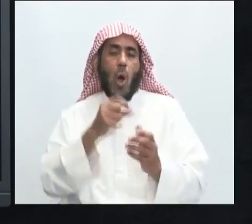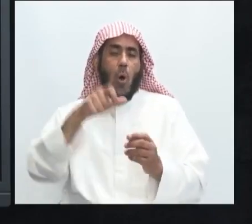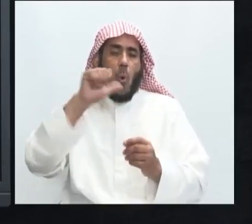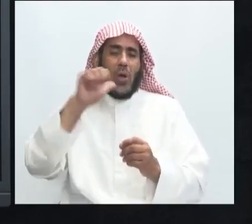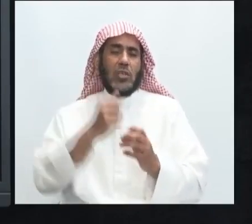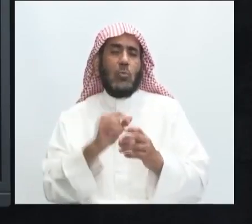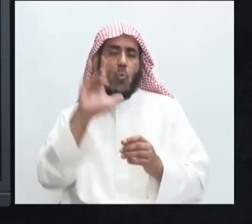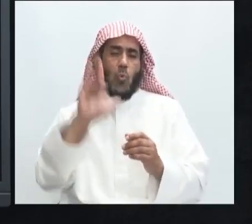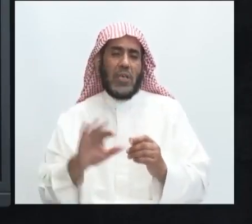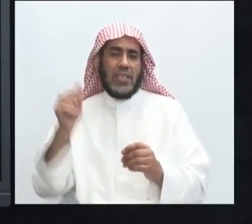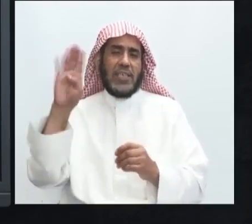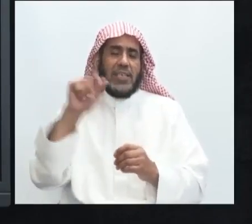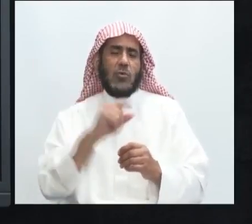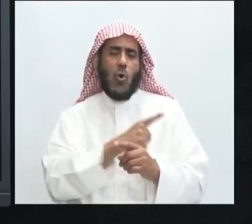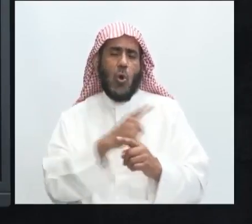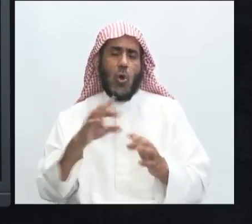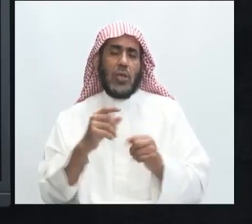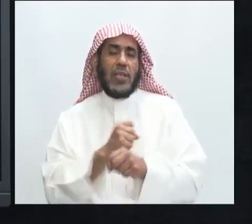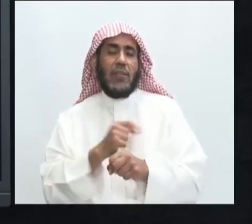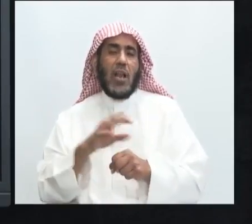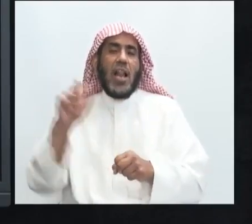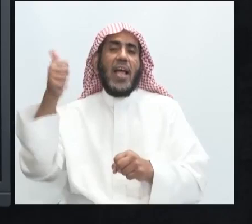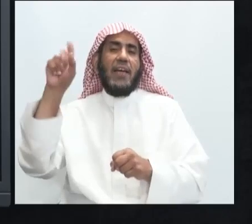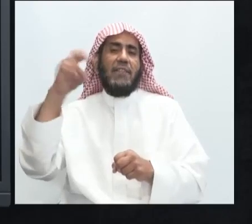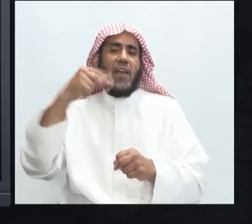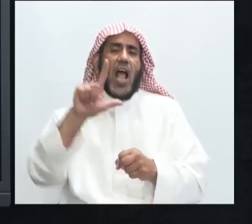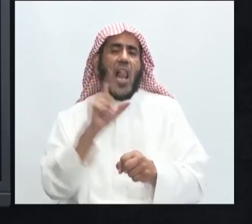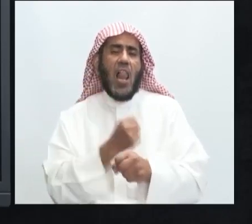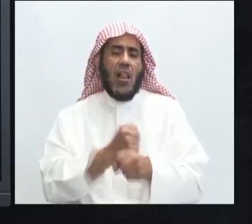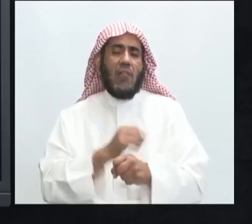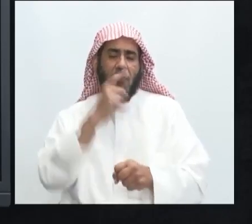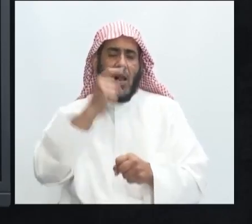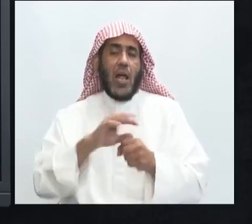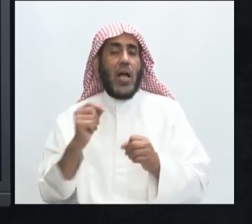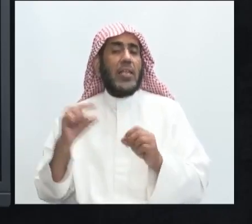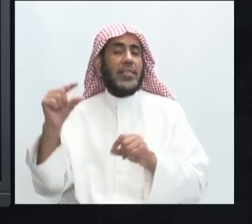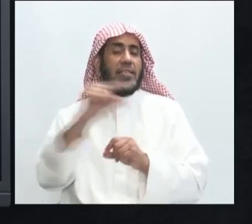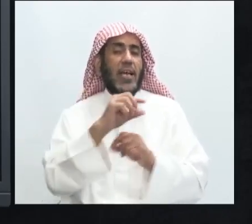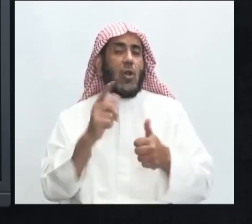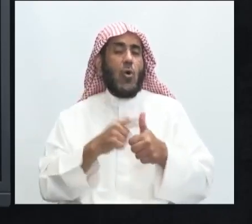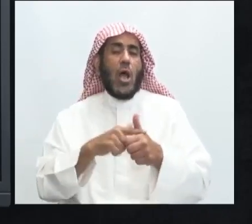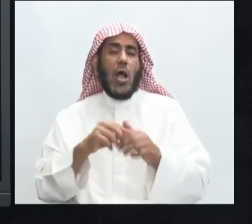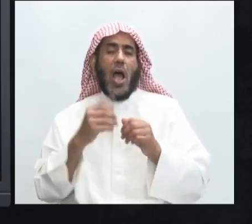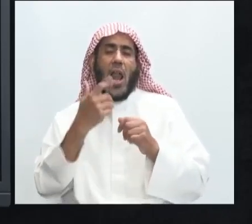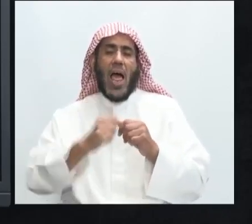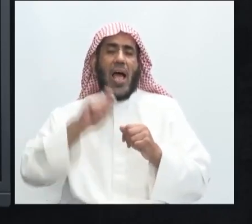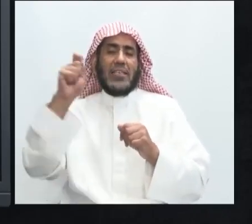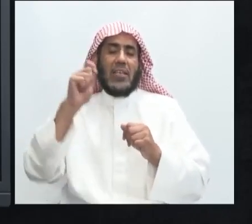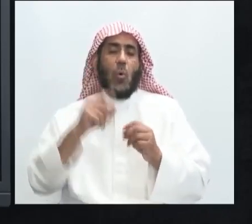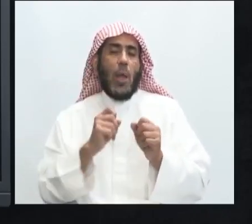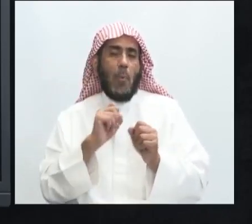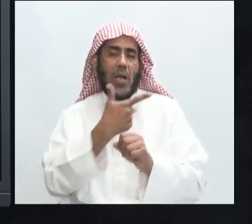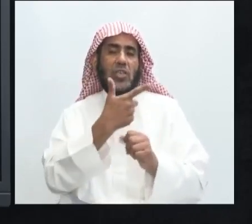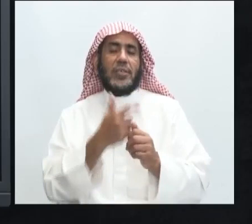واجلس كل هذه صيغ الامر بفعل الامر افعل بفعل الامر افعل هذه الصيغه الاولى وهي الصيغه الاصل وهي الصيغه